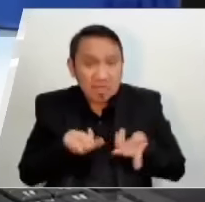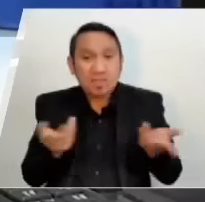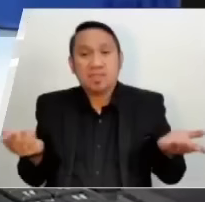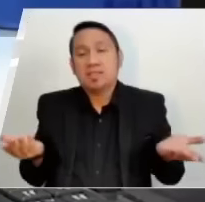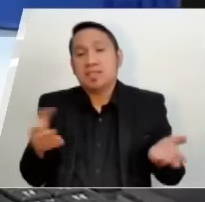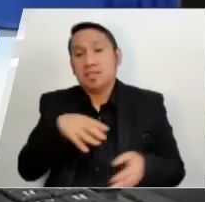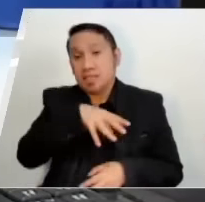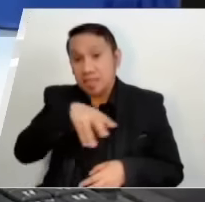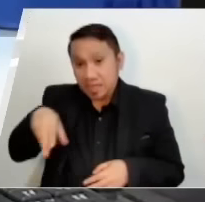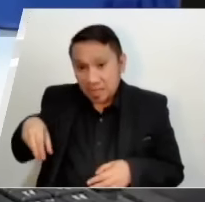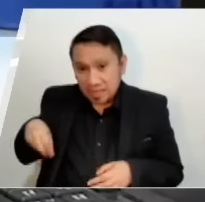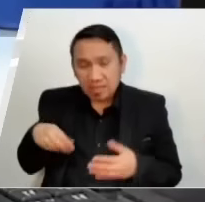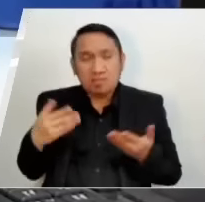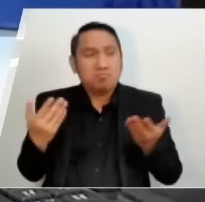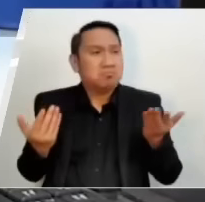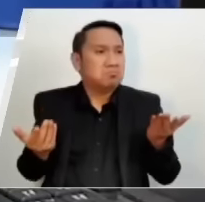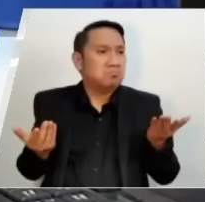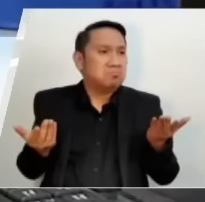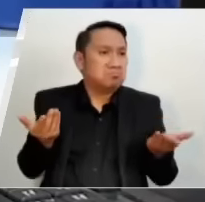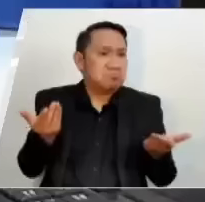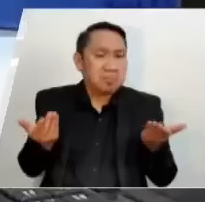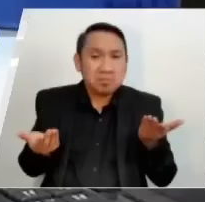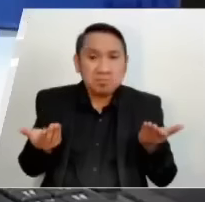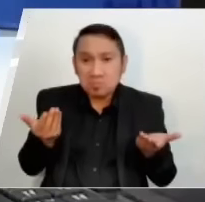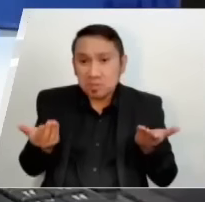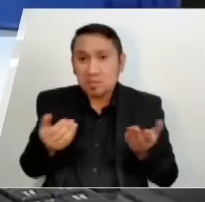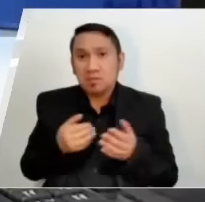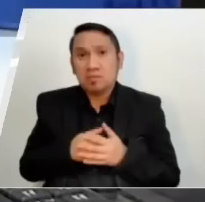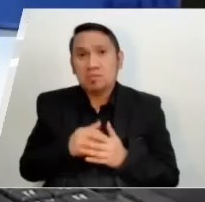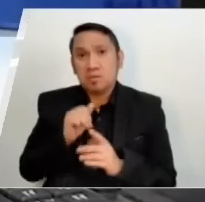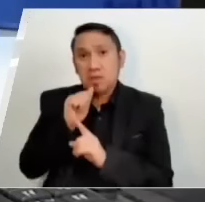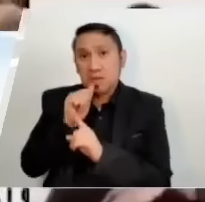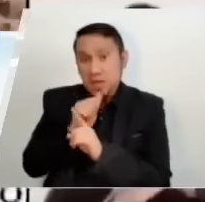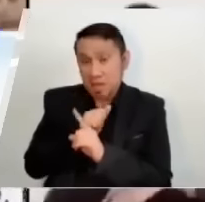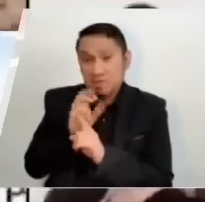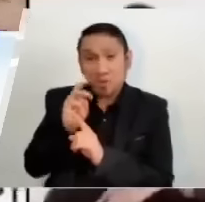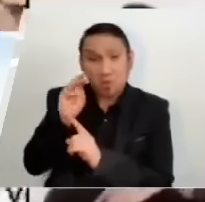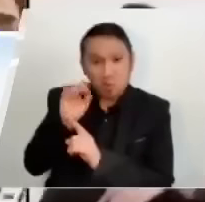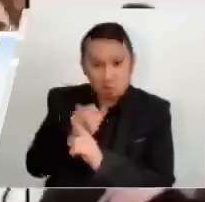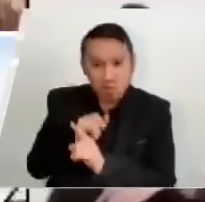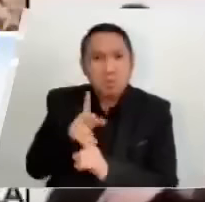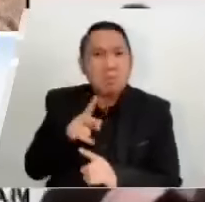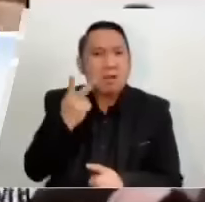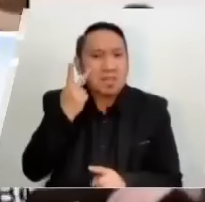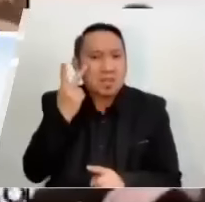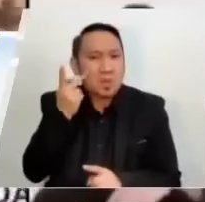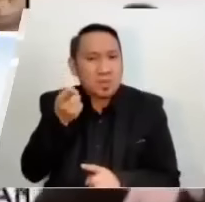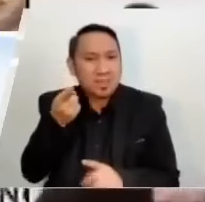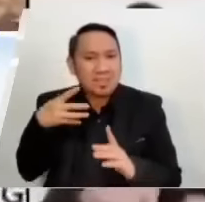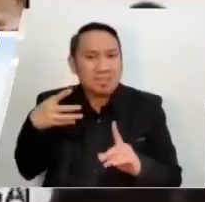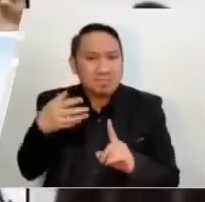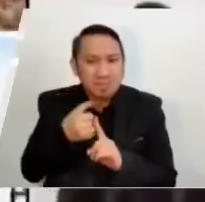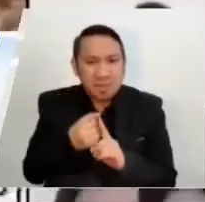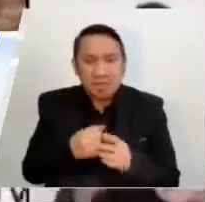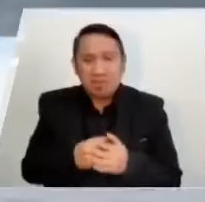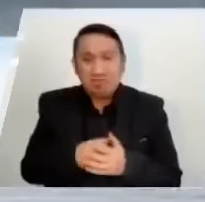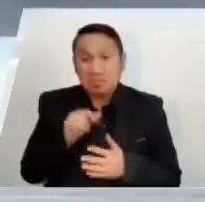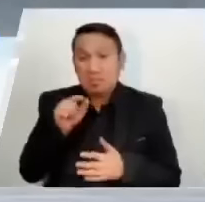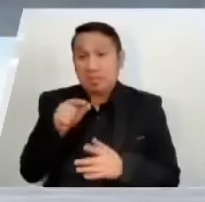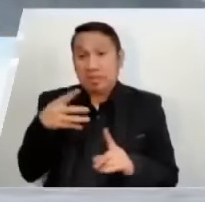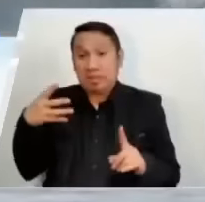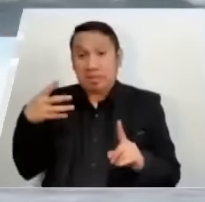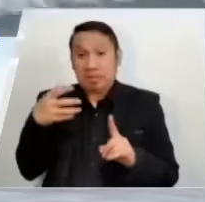mga by April or May makikita natin. Kasabay niya ng pagtindi pa ng epekto ng El Nino,